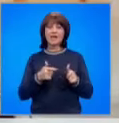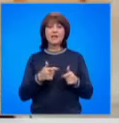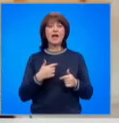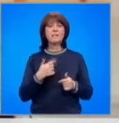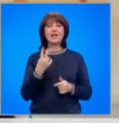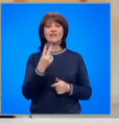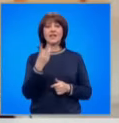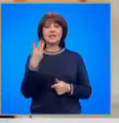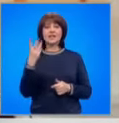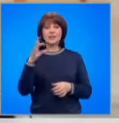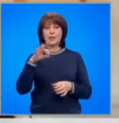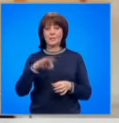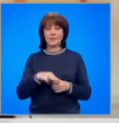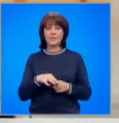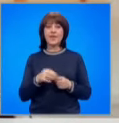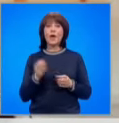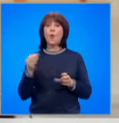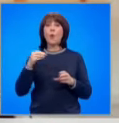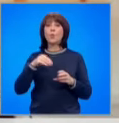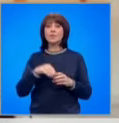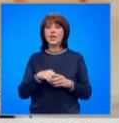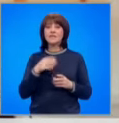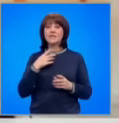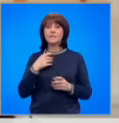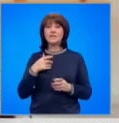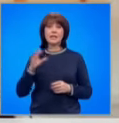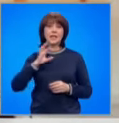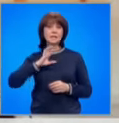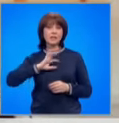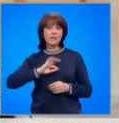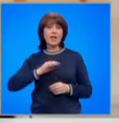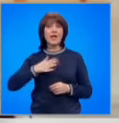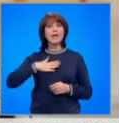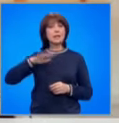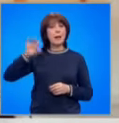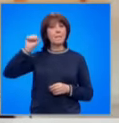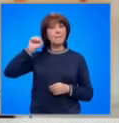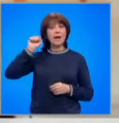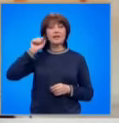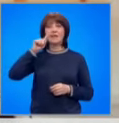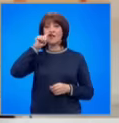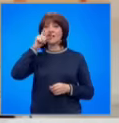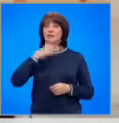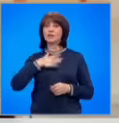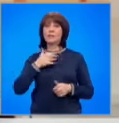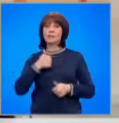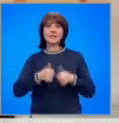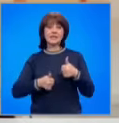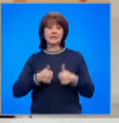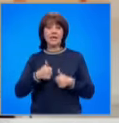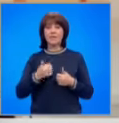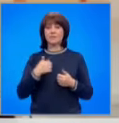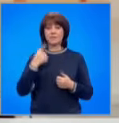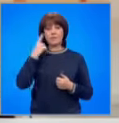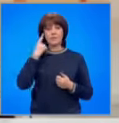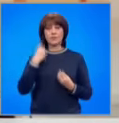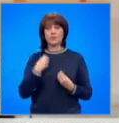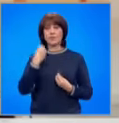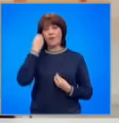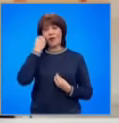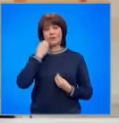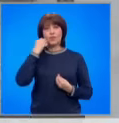23-ма. Участвам, за да победя. За партията е важно да има състезание. Мисля, че съм в най-добра позиция да